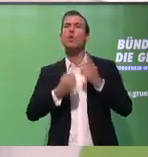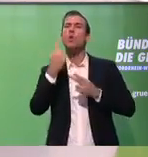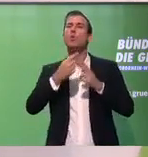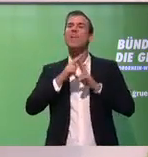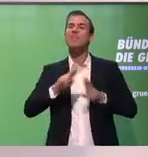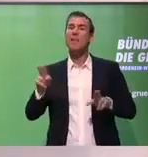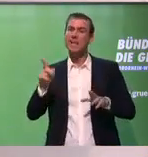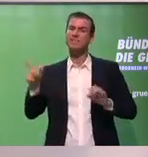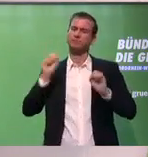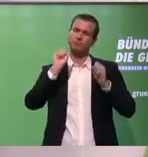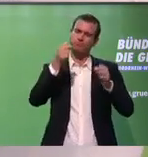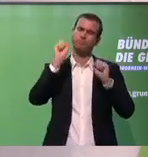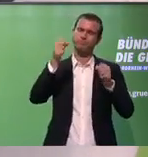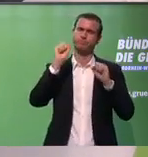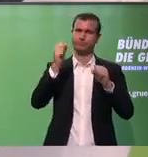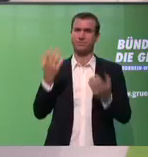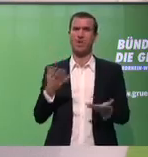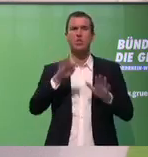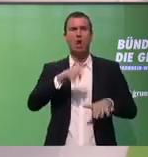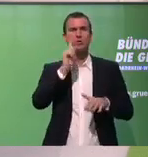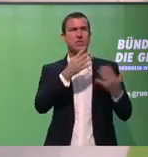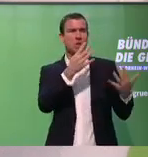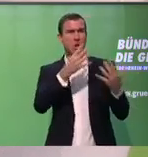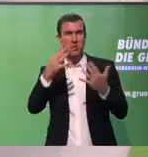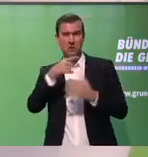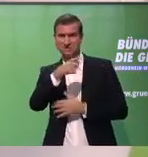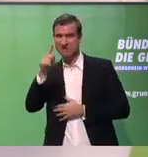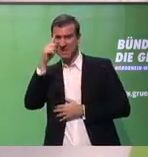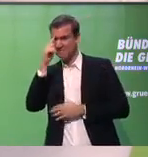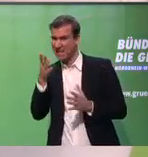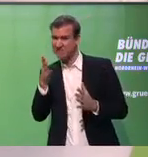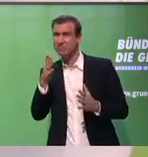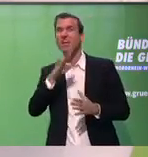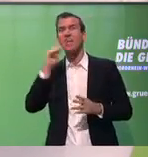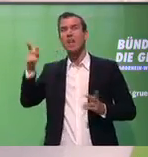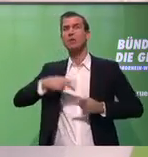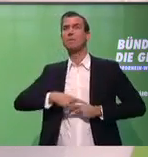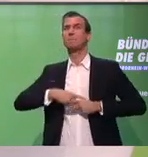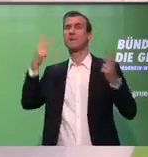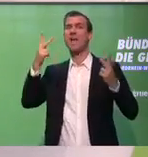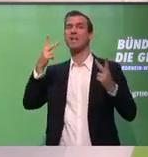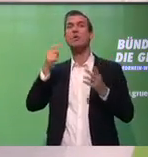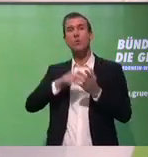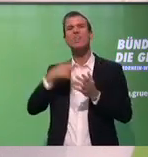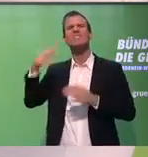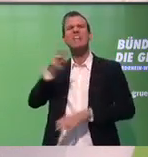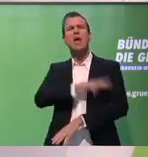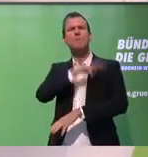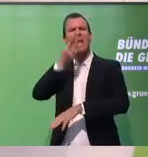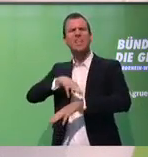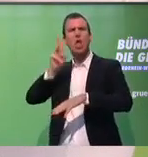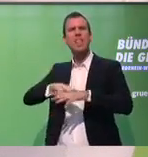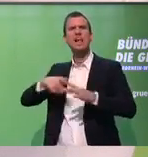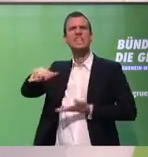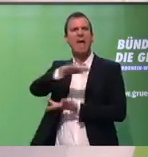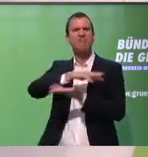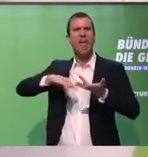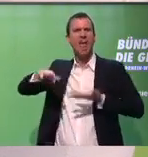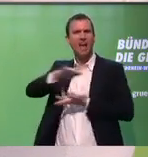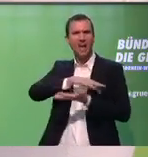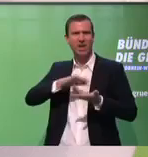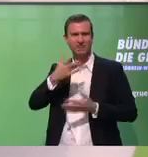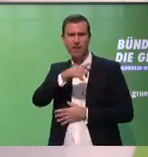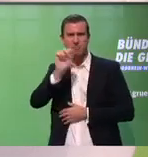Greenpeace-Aktivist ist und hat 1999, das wissen vielleicht einige, große Popularität erlangt durch die sogenannte McDonald's-Affäre, also